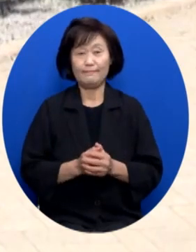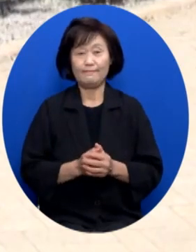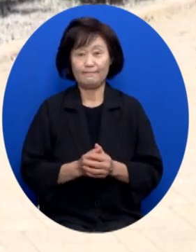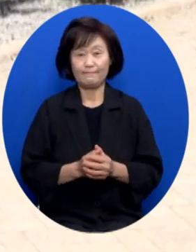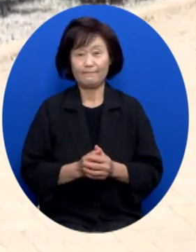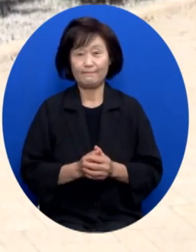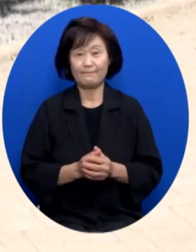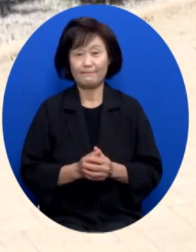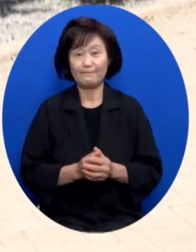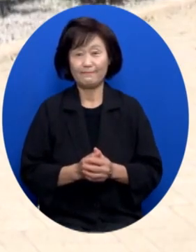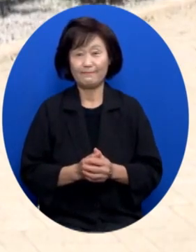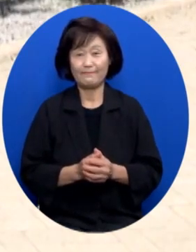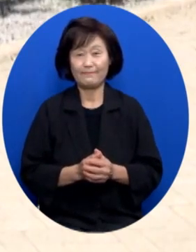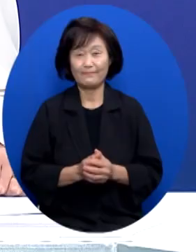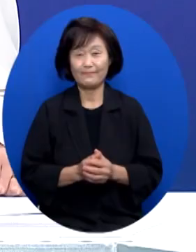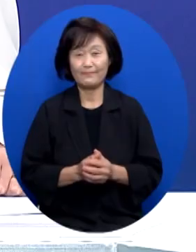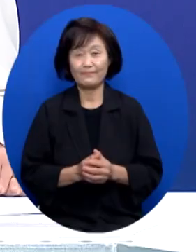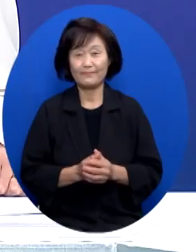CTS 장현상입니다.